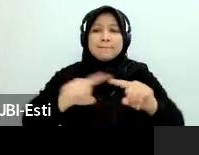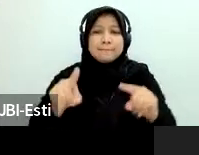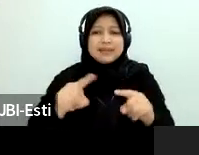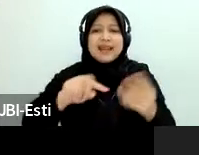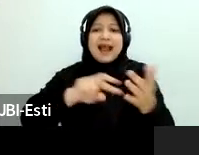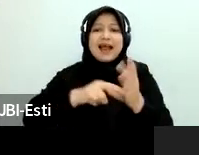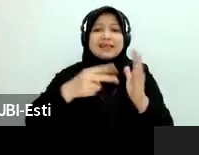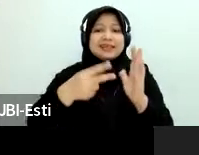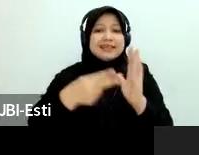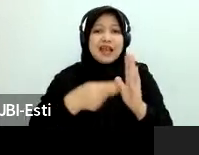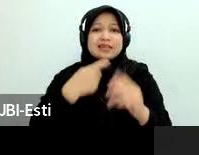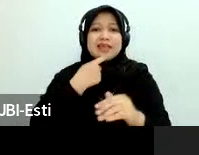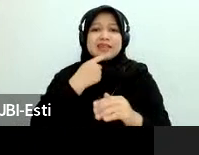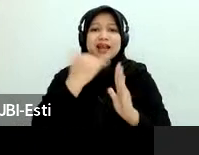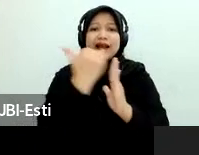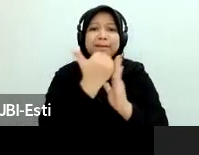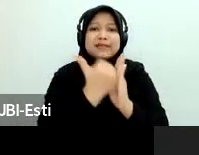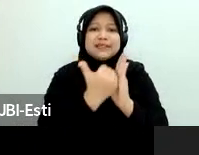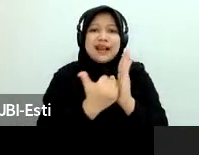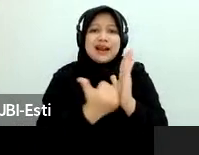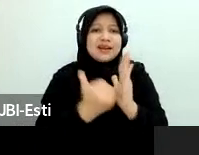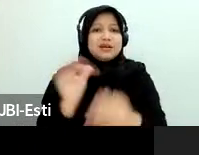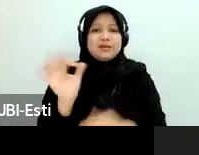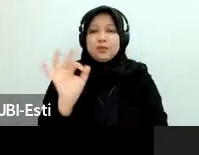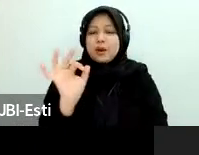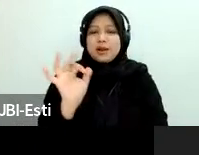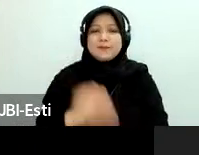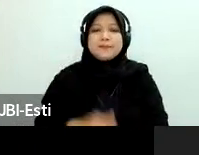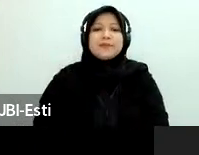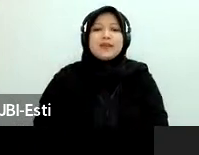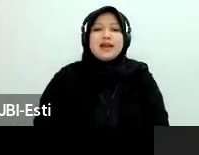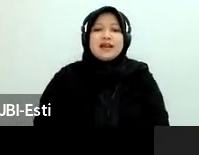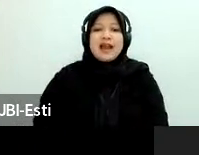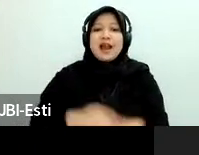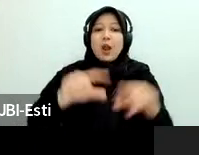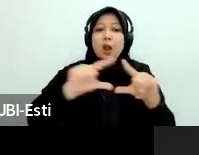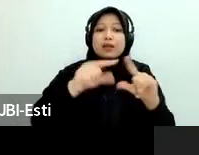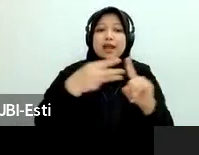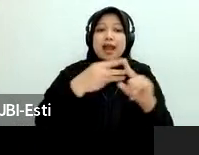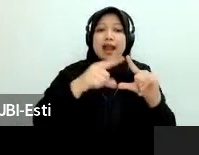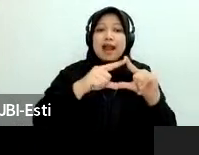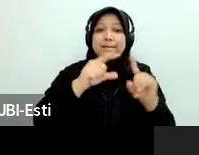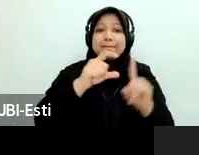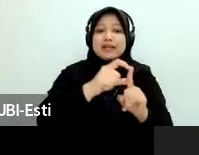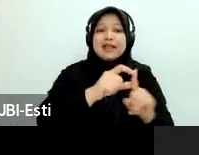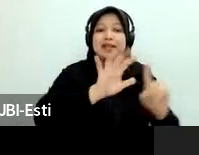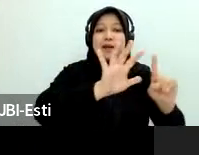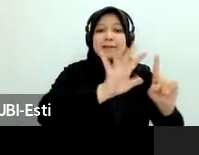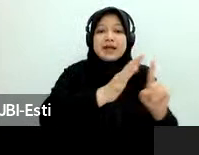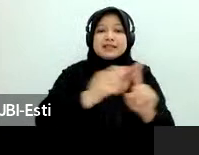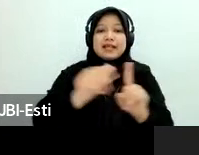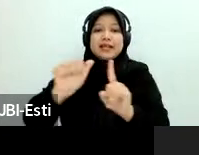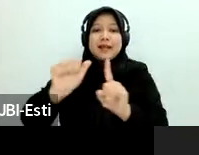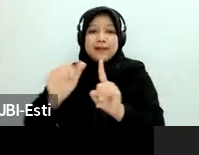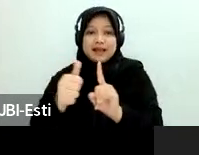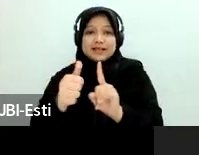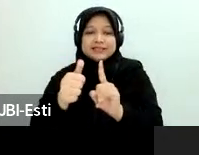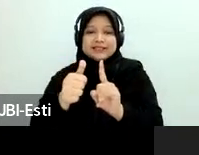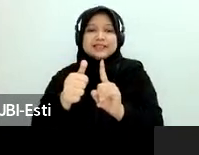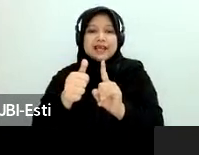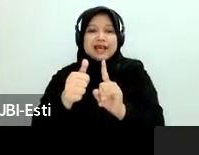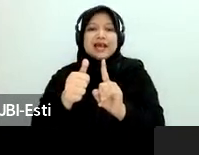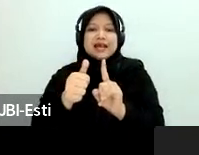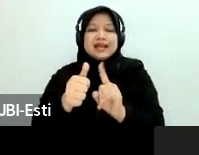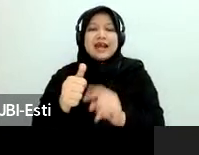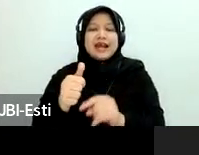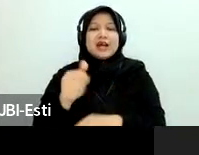amimah pada abad ke-15 dan 16 kalau kita melihat ke Alligator lama begitu ya ampun si itu